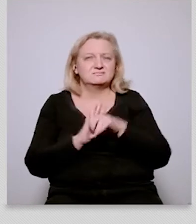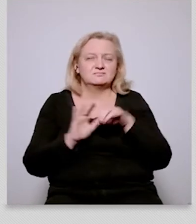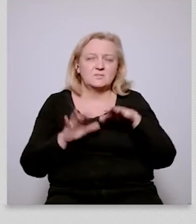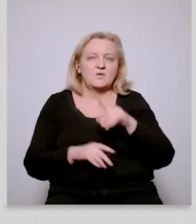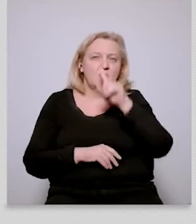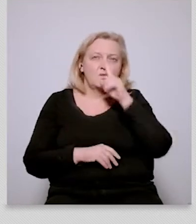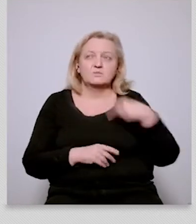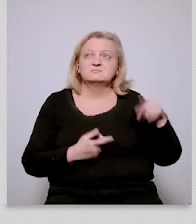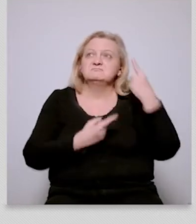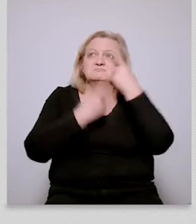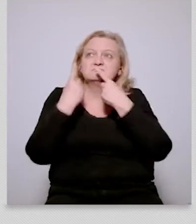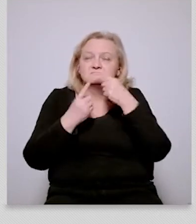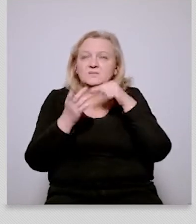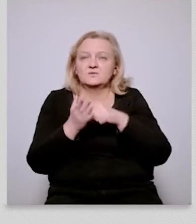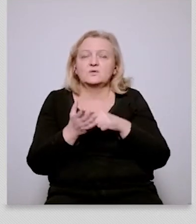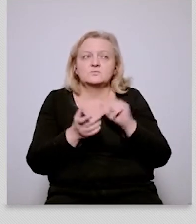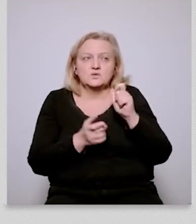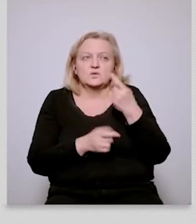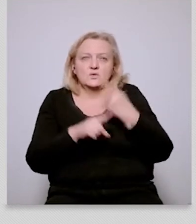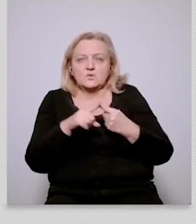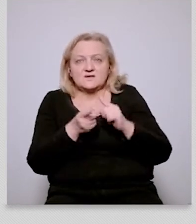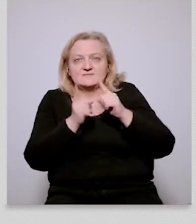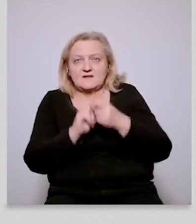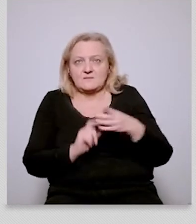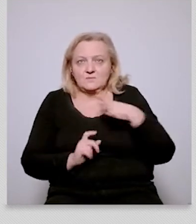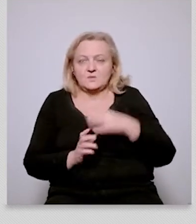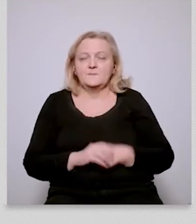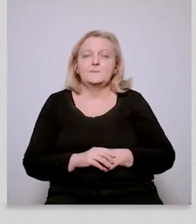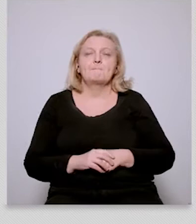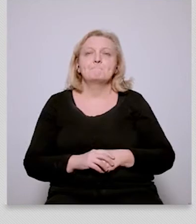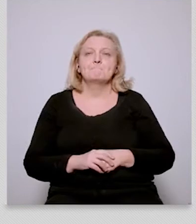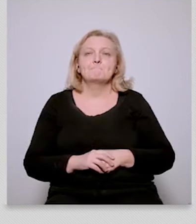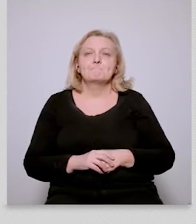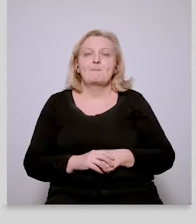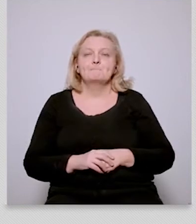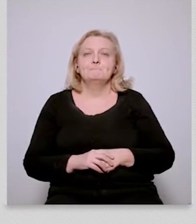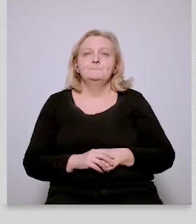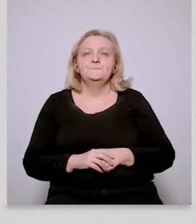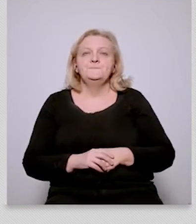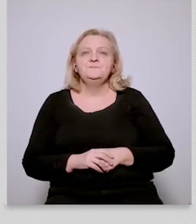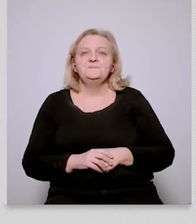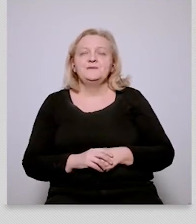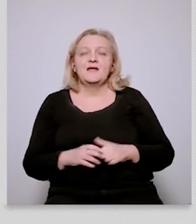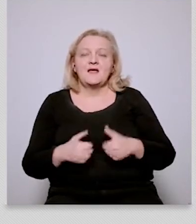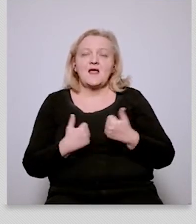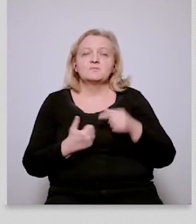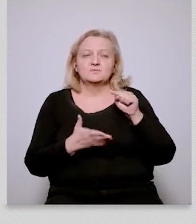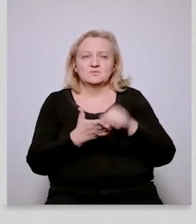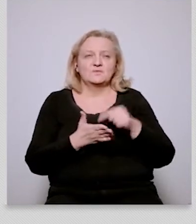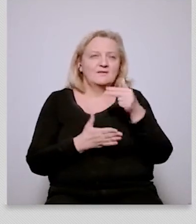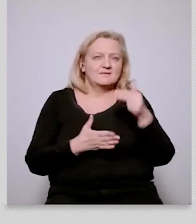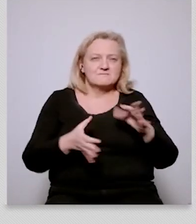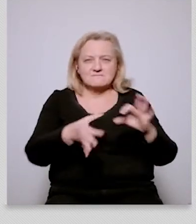zaczęli się nad tym zastanawiać i coś się zmieniło natomiast żeby to kognitywnie połączyć